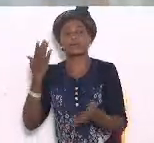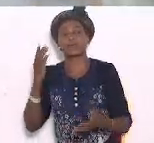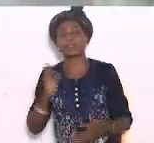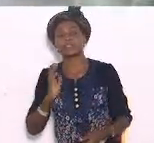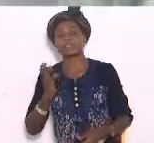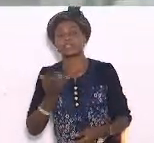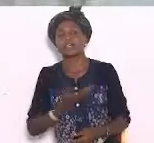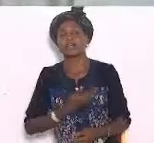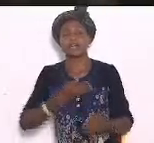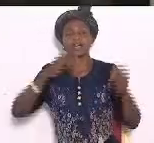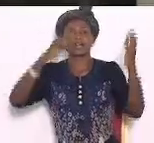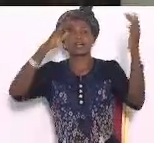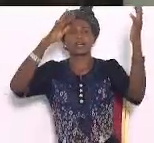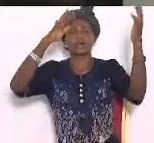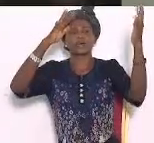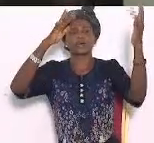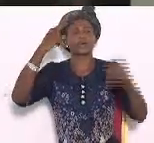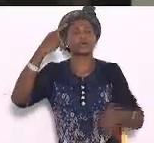ā